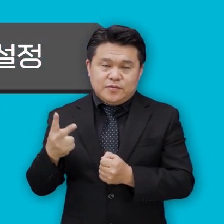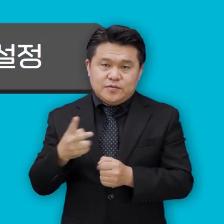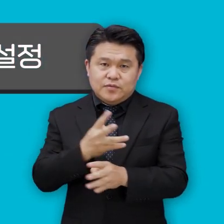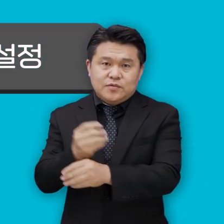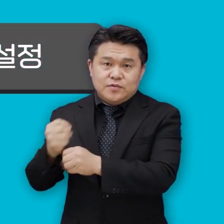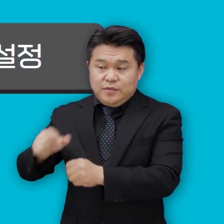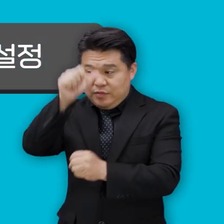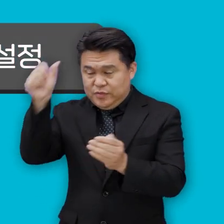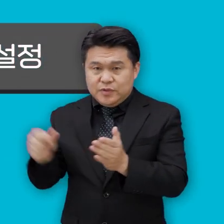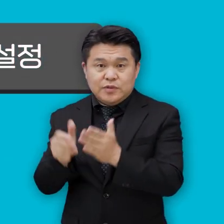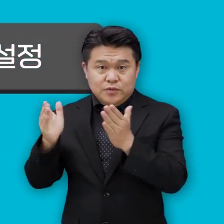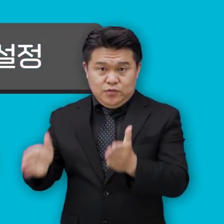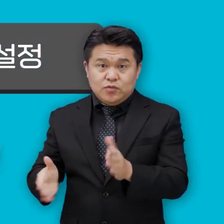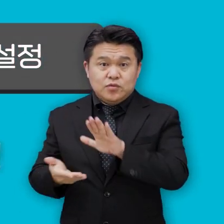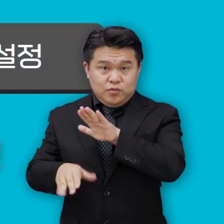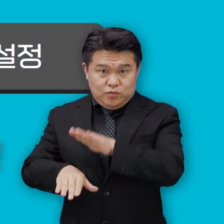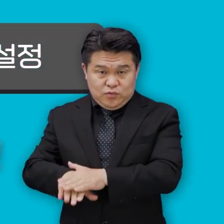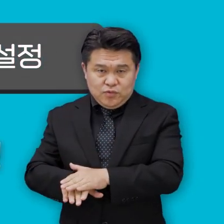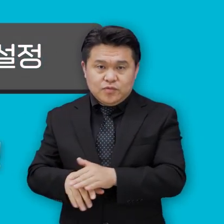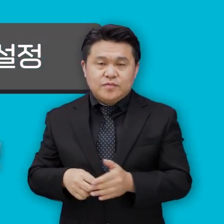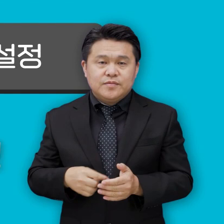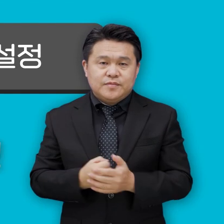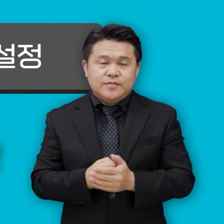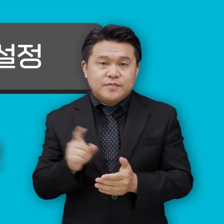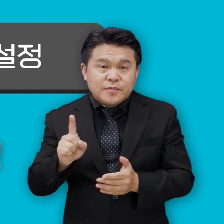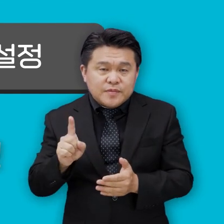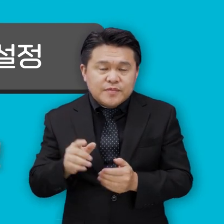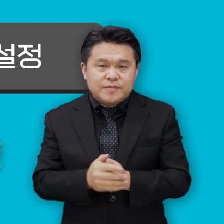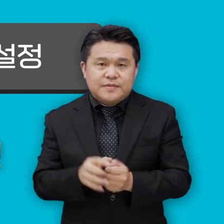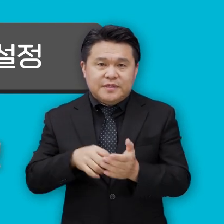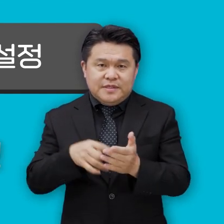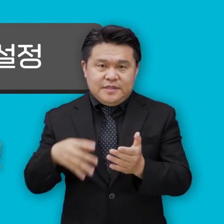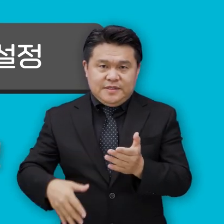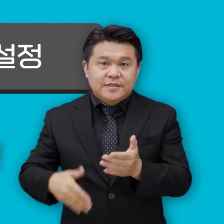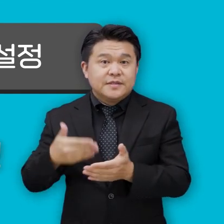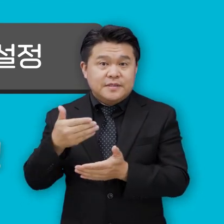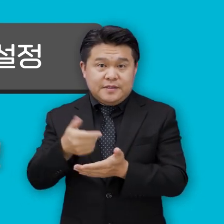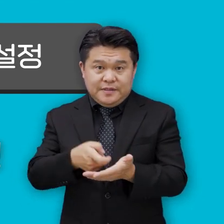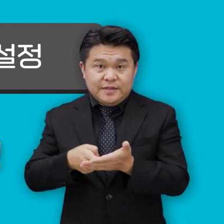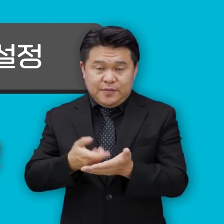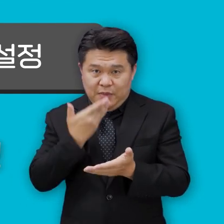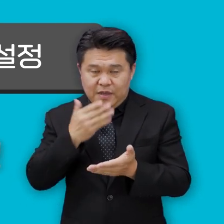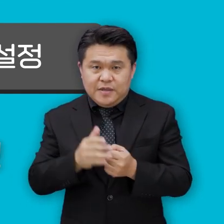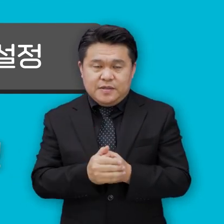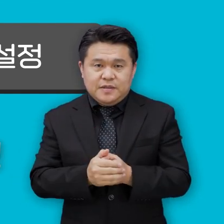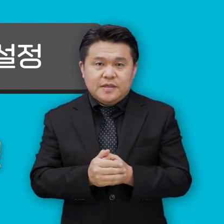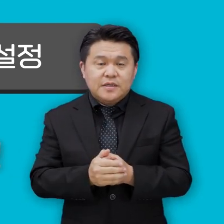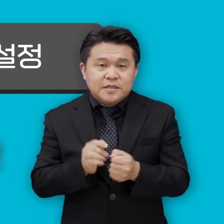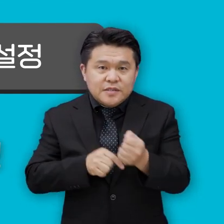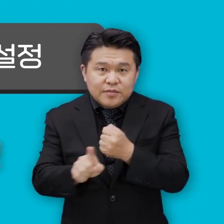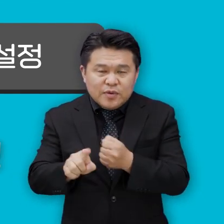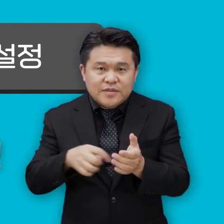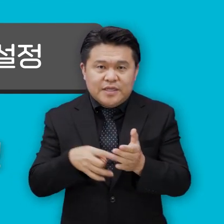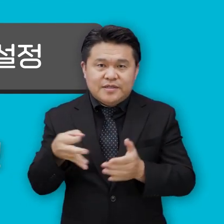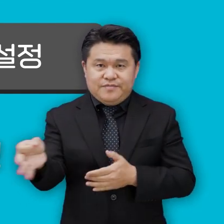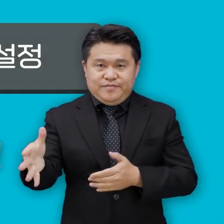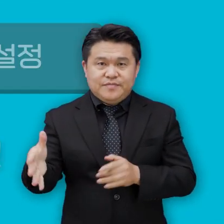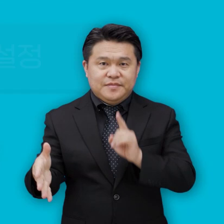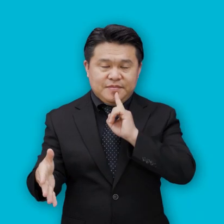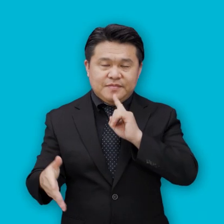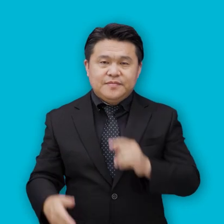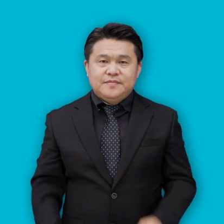신탁기간을 평생으로 설정하면 증여세 과세가액에서 뺄 수 있습니다. 즉 증여세를 내지 않아도 된다는